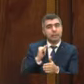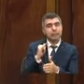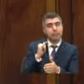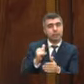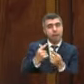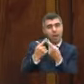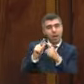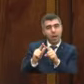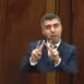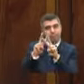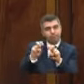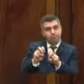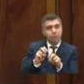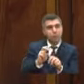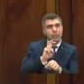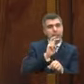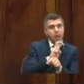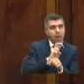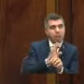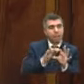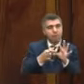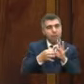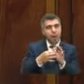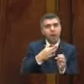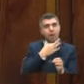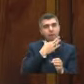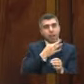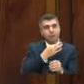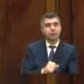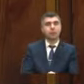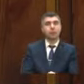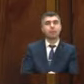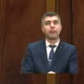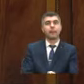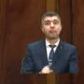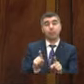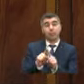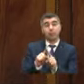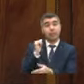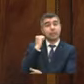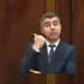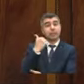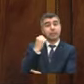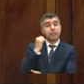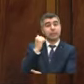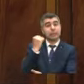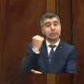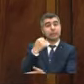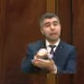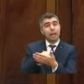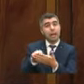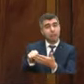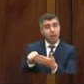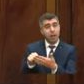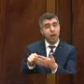إلى التحفيز المالي والتحفيز التقني لهذه المقاولات. بالمناسبة عندما نتحدث عن الإعفاءات، غير صحيح ما قاله بعض الإخوان بأن الإعفاءات